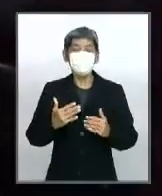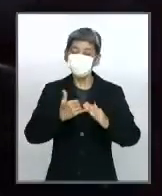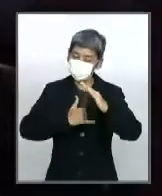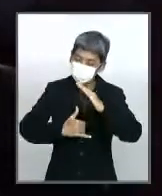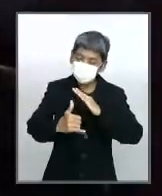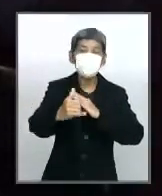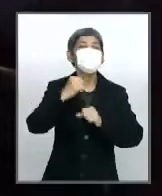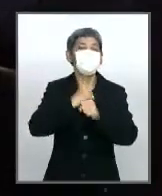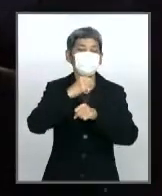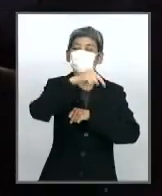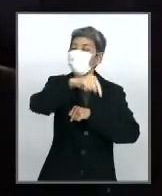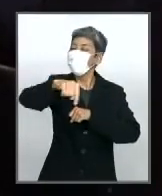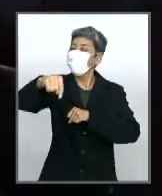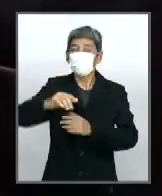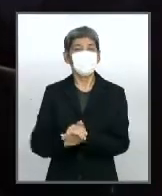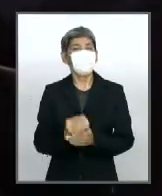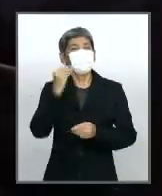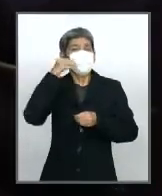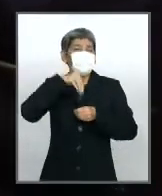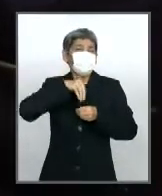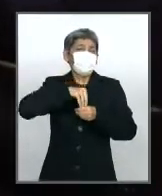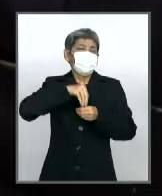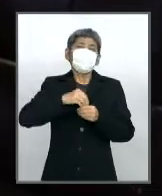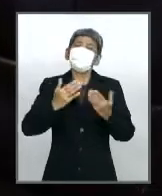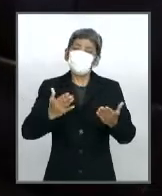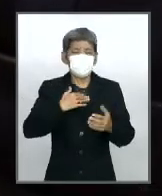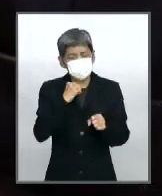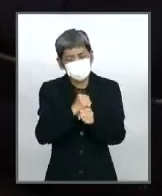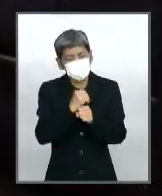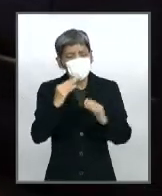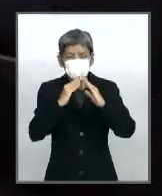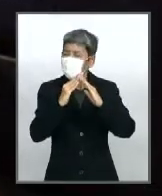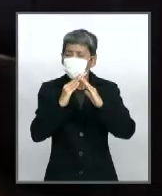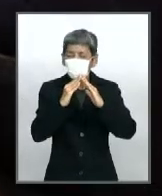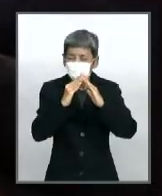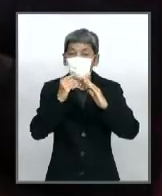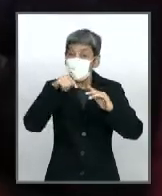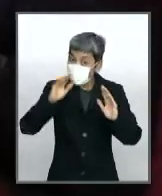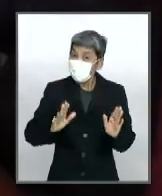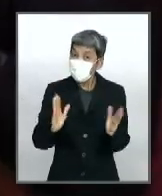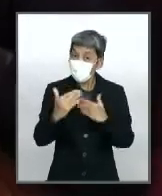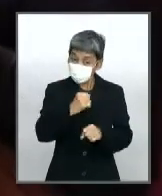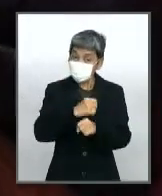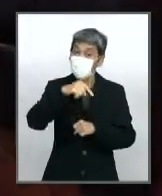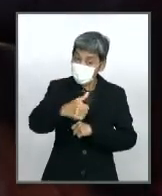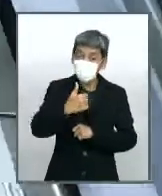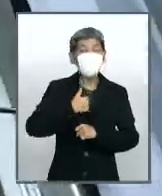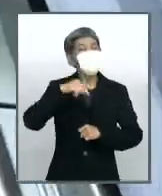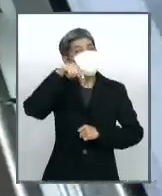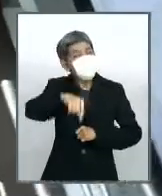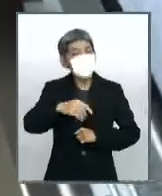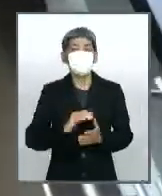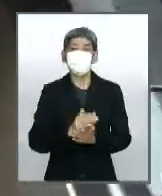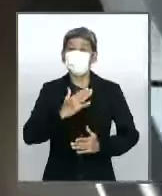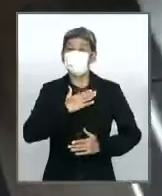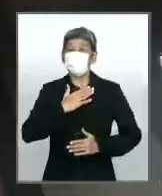ออกมาทำงานนอกสถานที่ค่ะบอกเลยว่า work from home เนี่ยเราไม่จำเป็นต้องทำงานอยู่ในบ้านอย่างเดียวก็ได้นี่ก็เป็นหนึ่งในสถานที่ที่เ